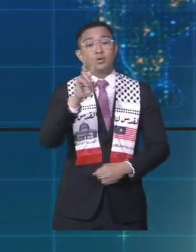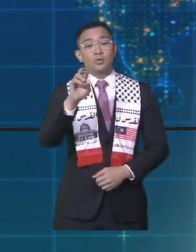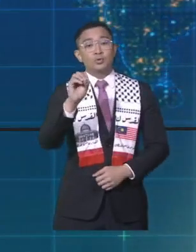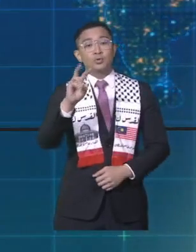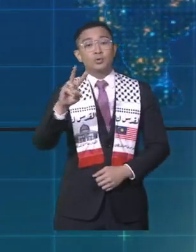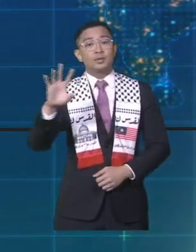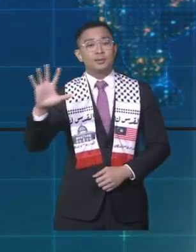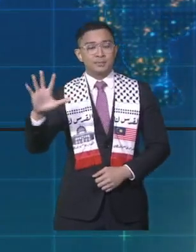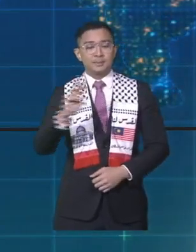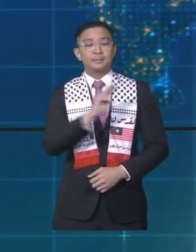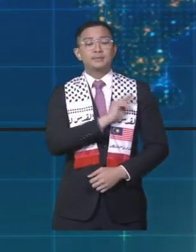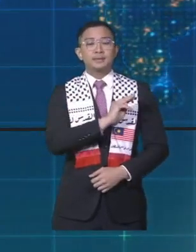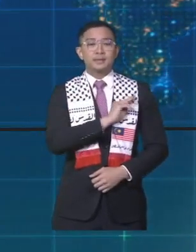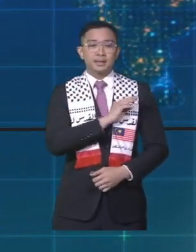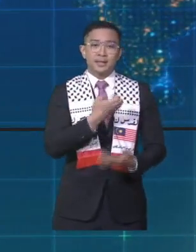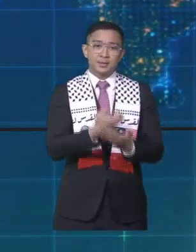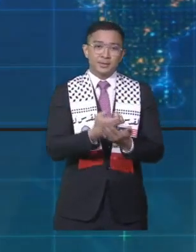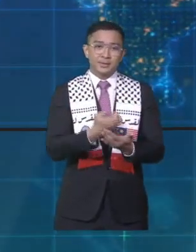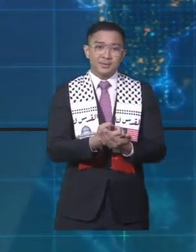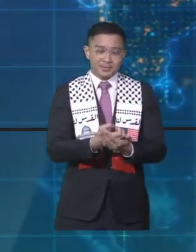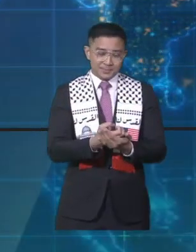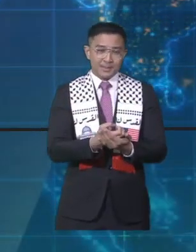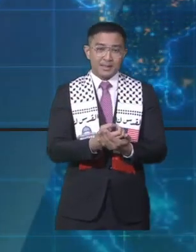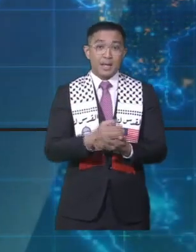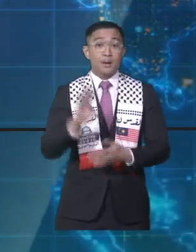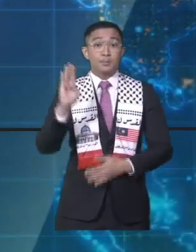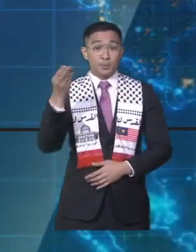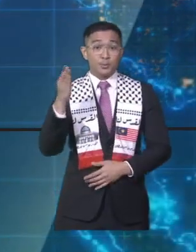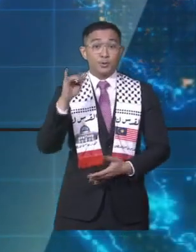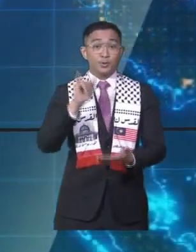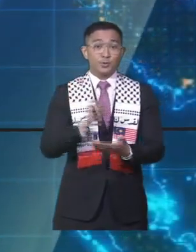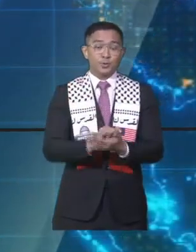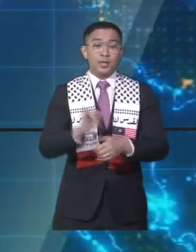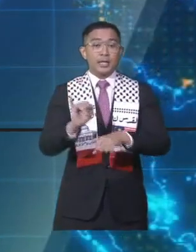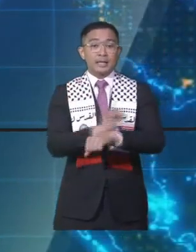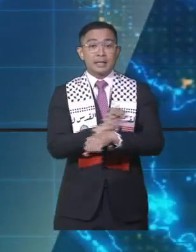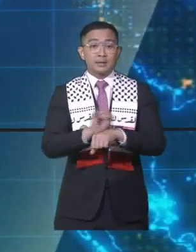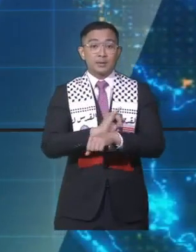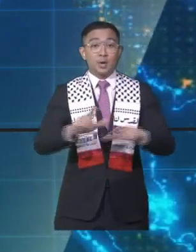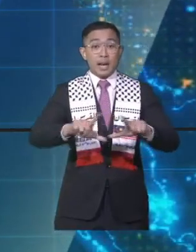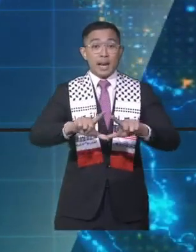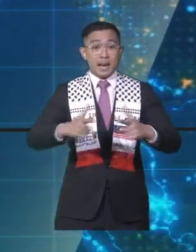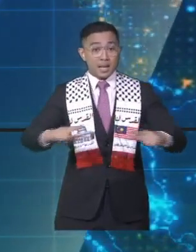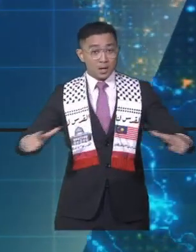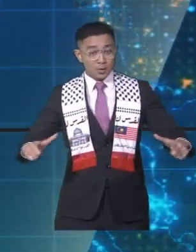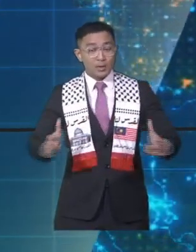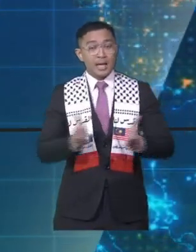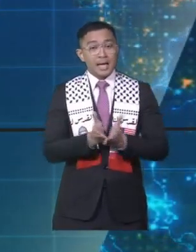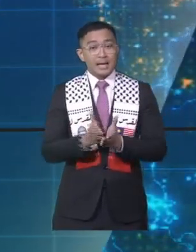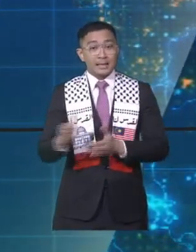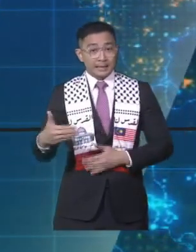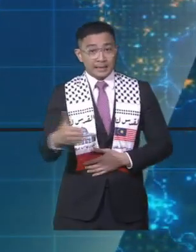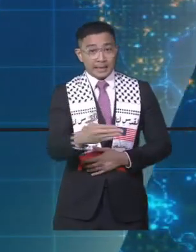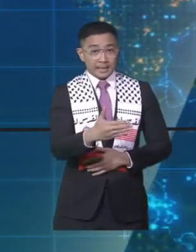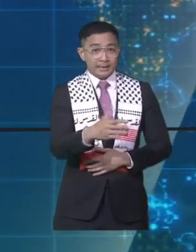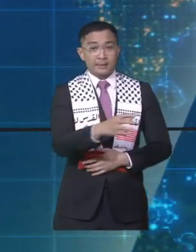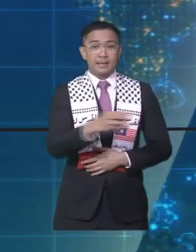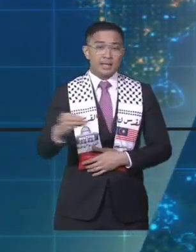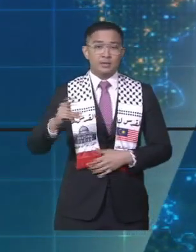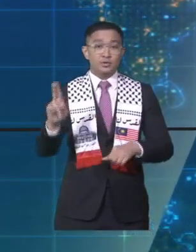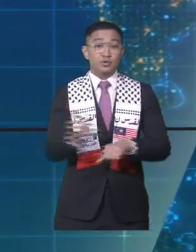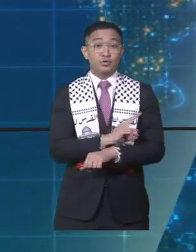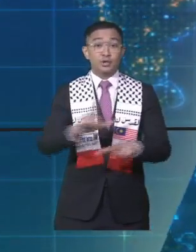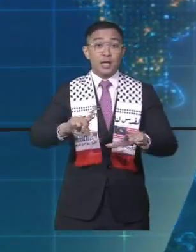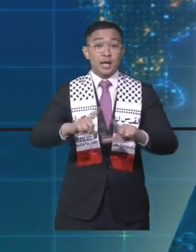2025. Menteri Ekonomi Rafizi Ramli berkata ekonomi biru itu melibatkan industri berkaitan laut seperti perikanan, di samping turut